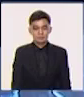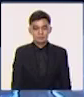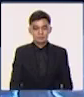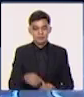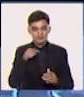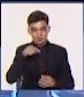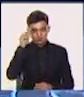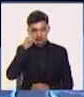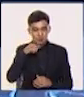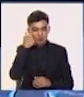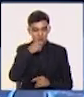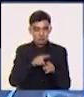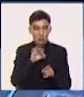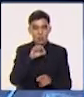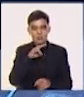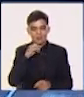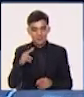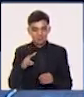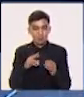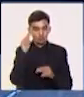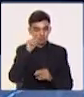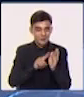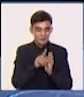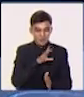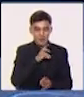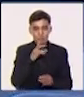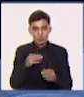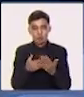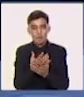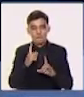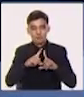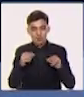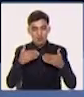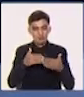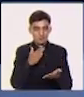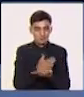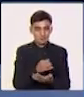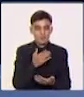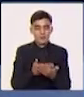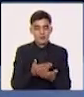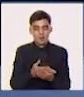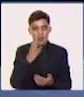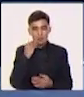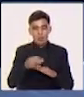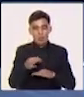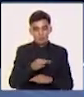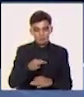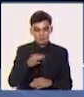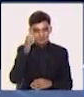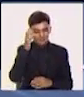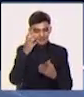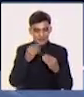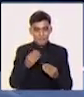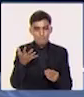Биылғы оқу жылы онлайн форматта басталғанына қарамастан елімізде жаңа мектептер ашылып жатыр. Мәселен, Алматы облысында білім күнде 5